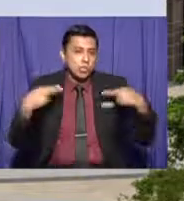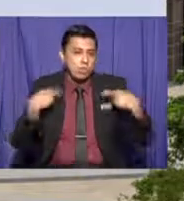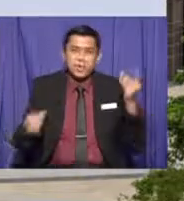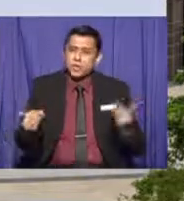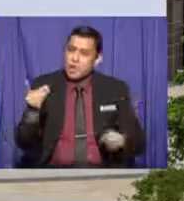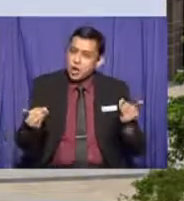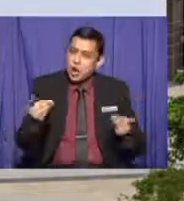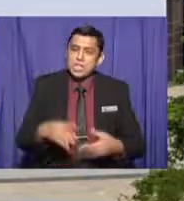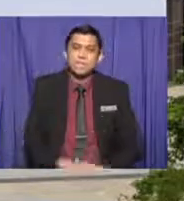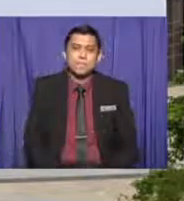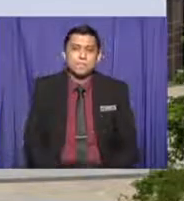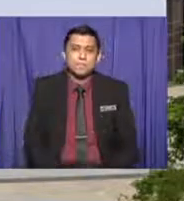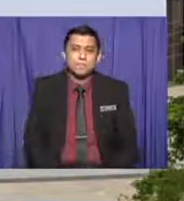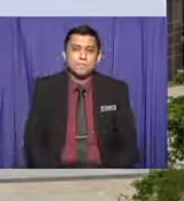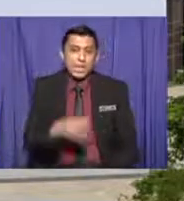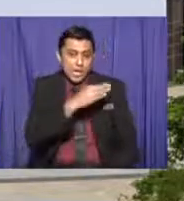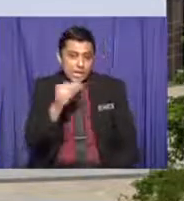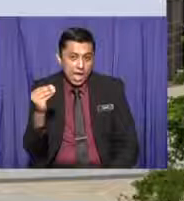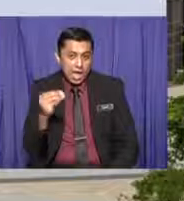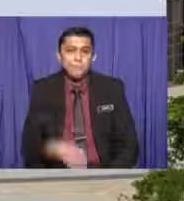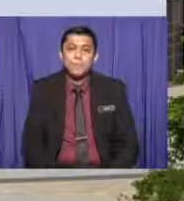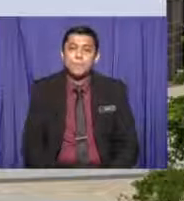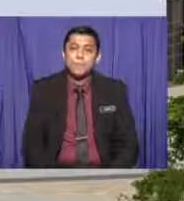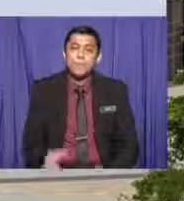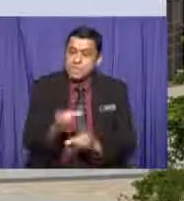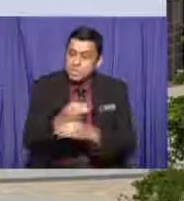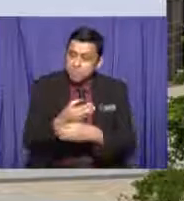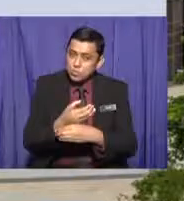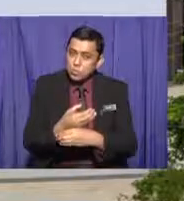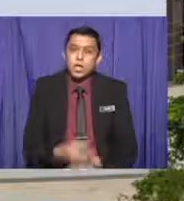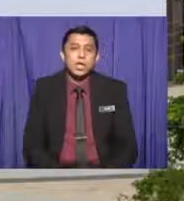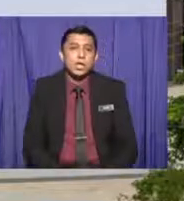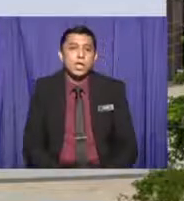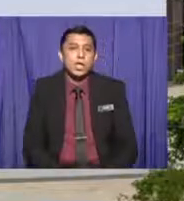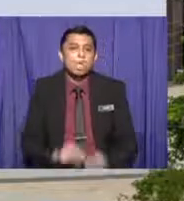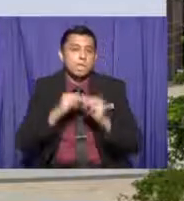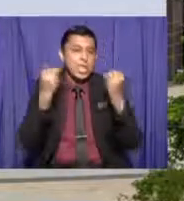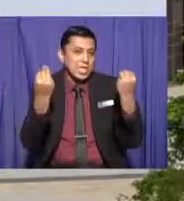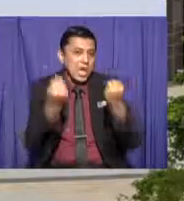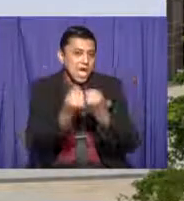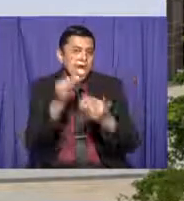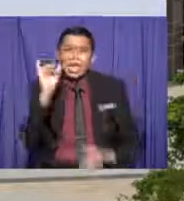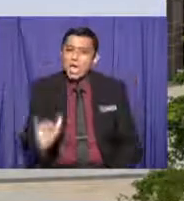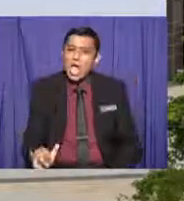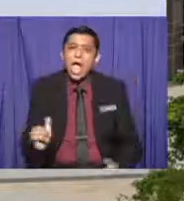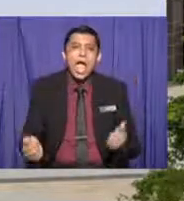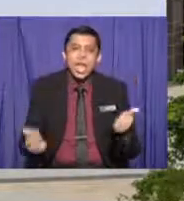demokratik dan juga mencipta sebuah masyarakat yang